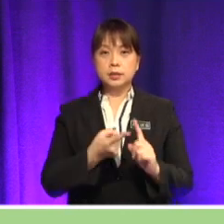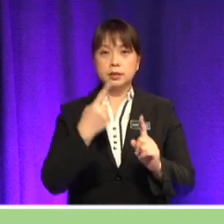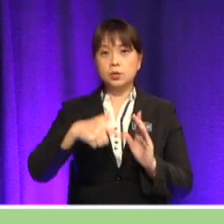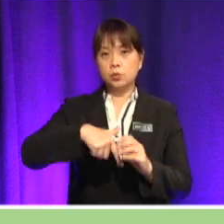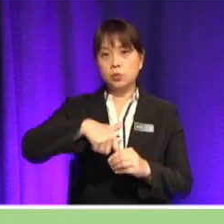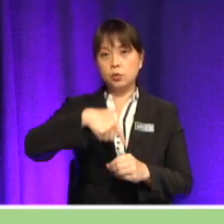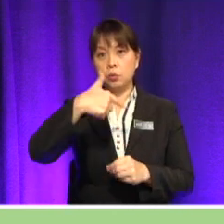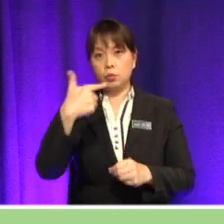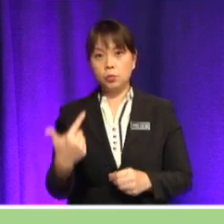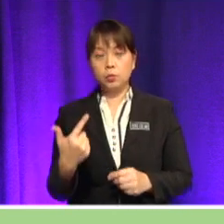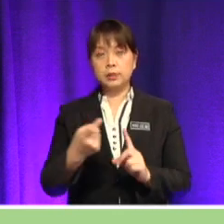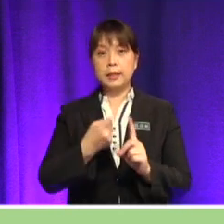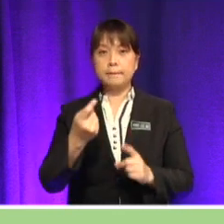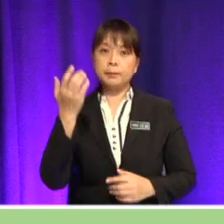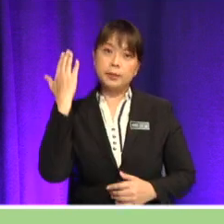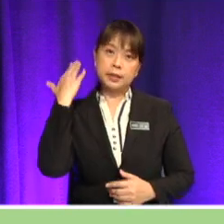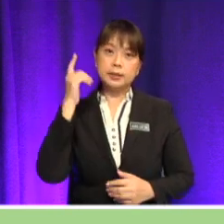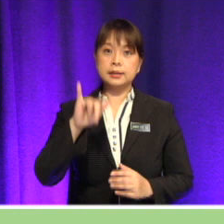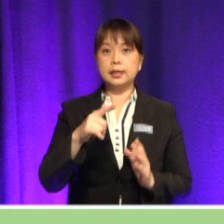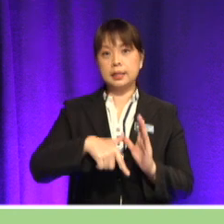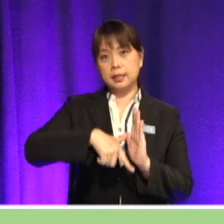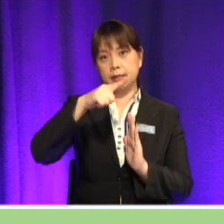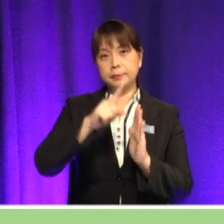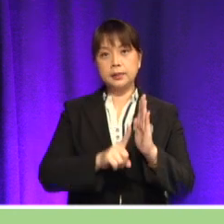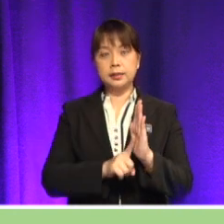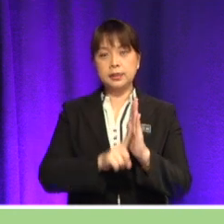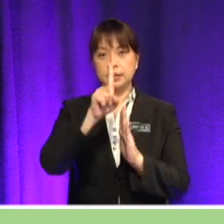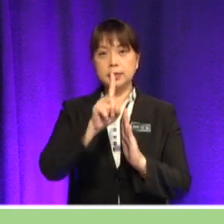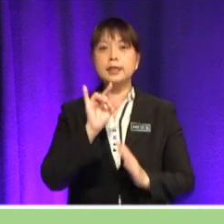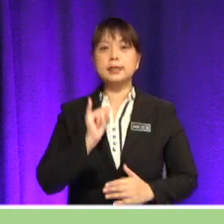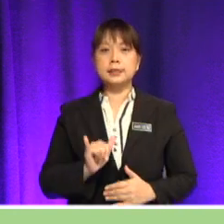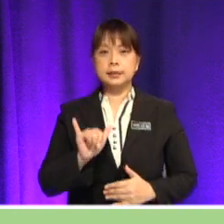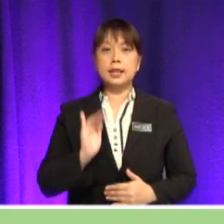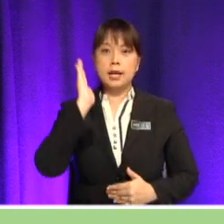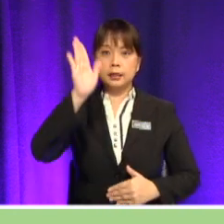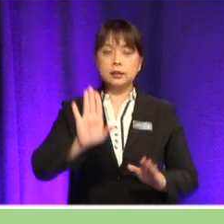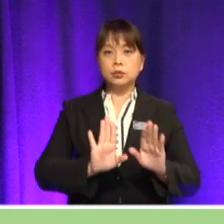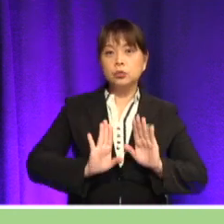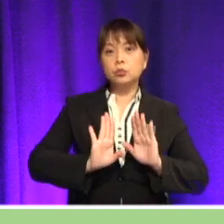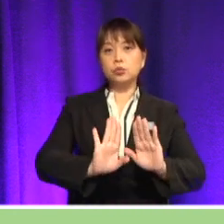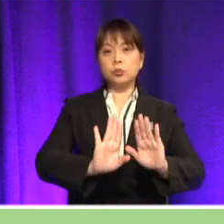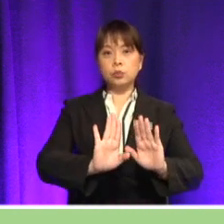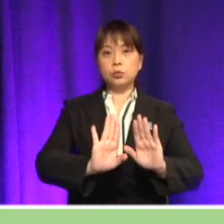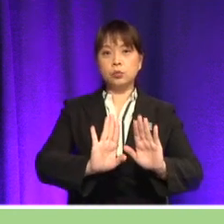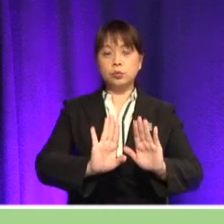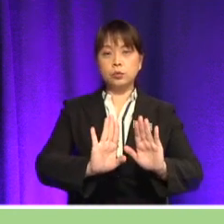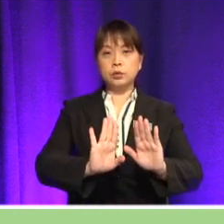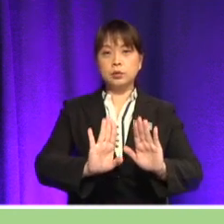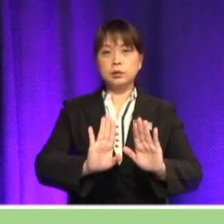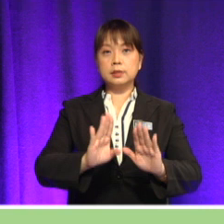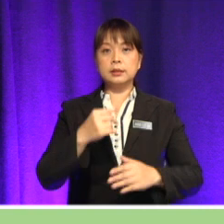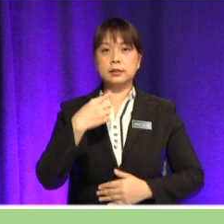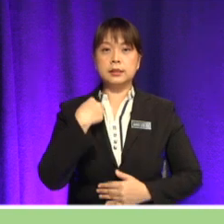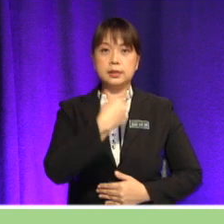belakang yang lebih tinggi akan menolak kita kalau berdiri di sini ter- mau tur Oh